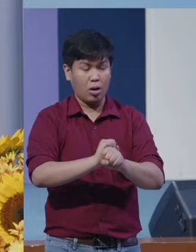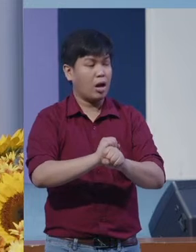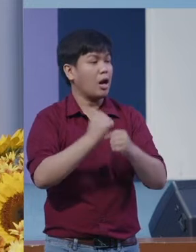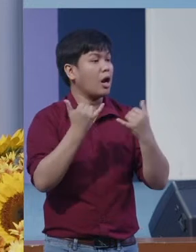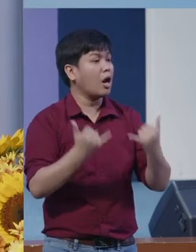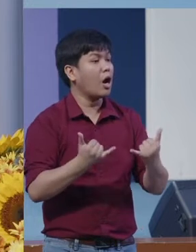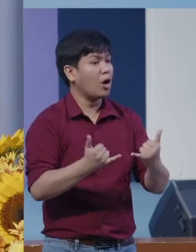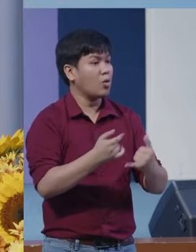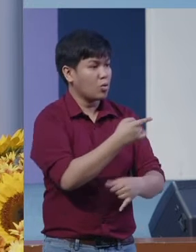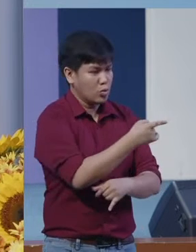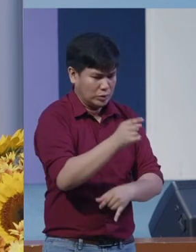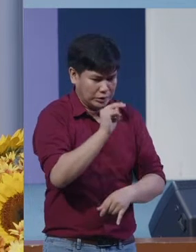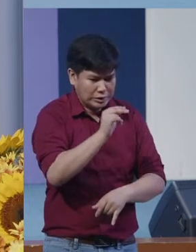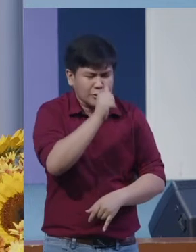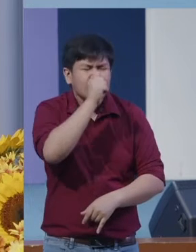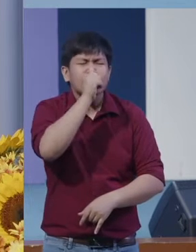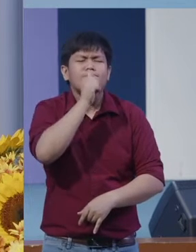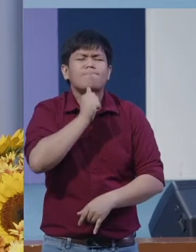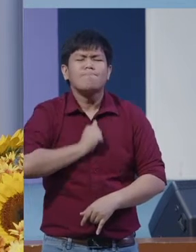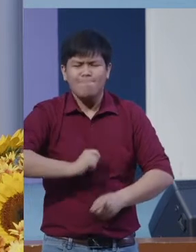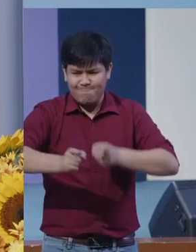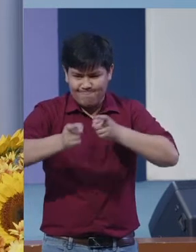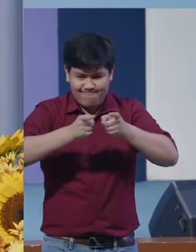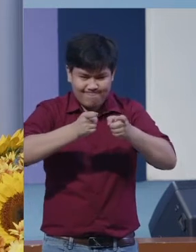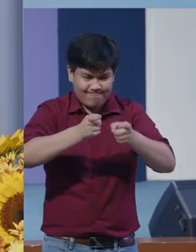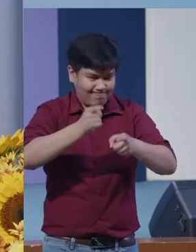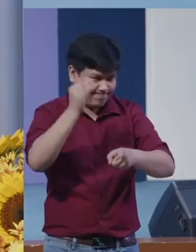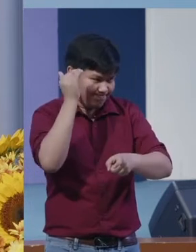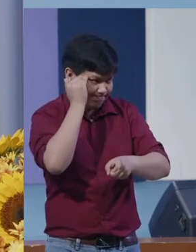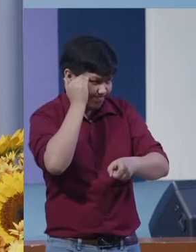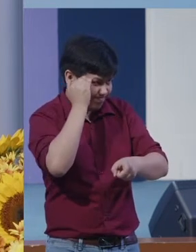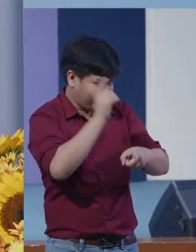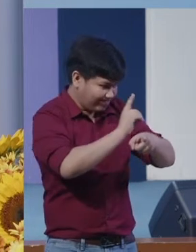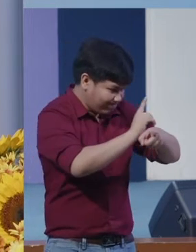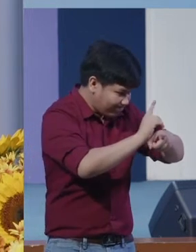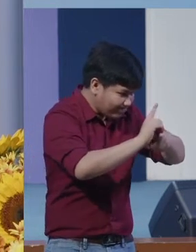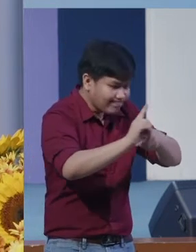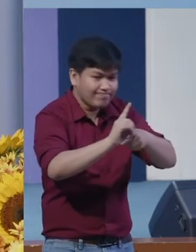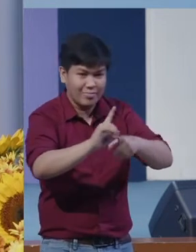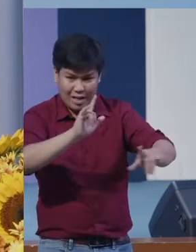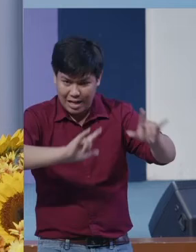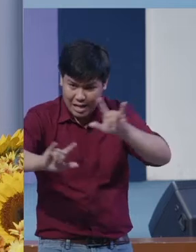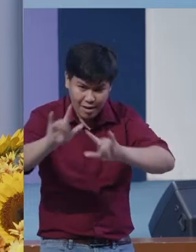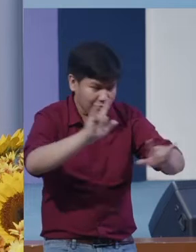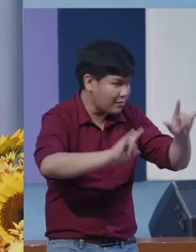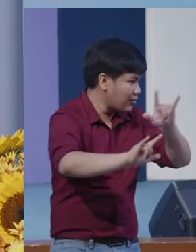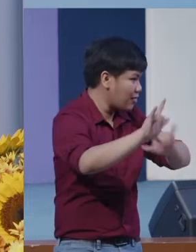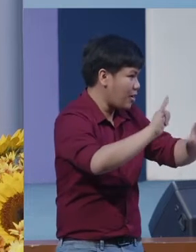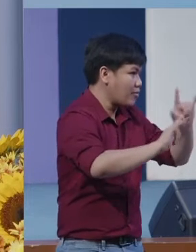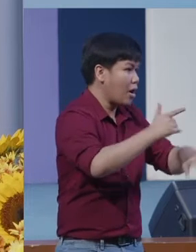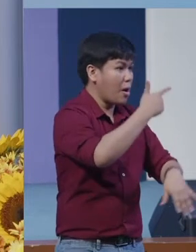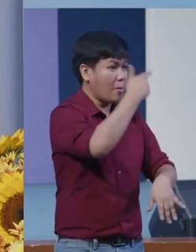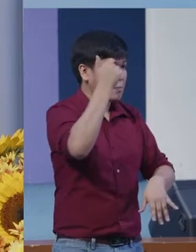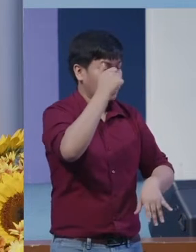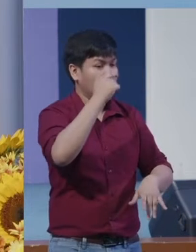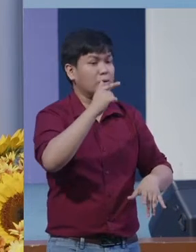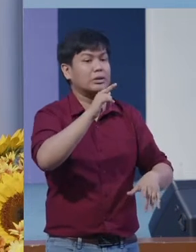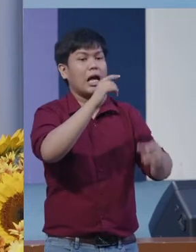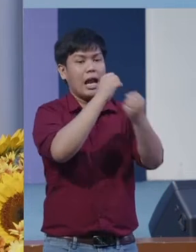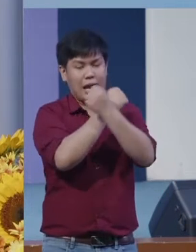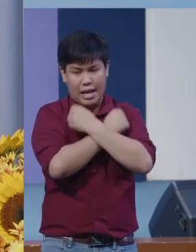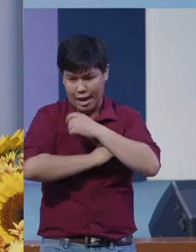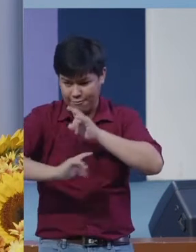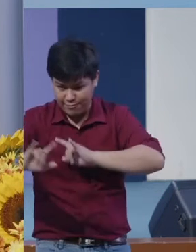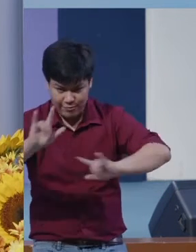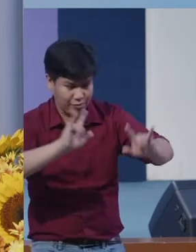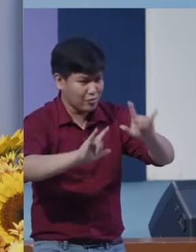self-controlled, sober-minded, for the sake of your prayers. Above all, keep loving one another earnestly, since love covers a multitude of